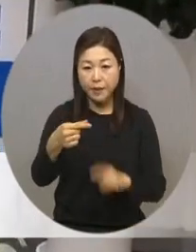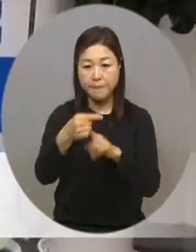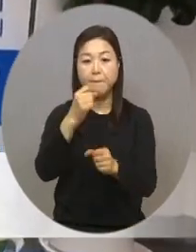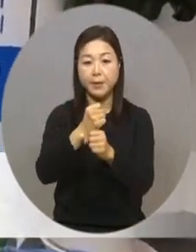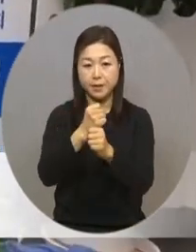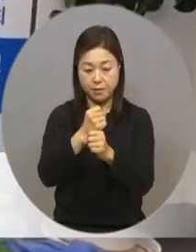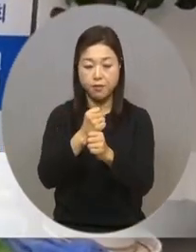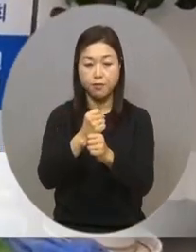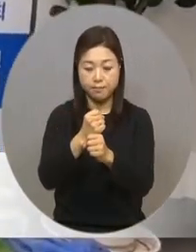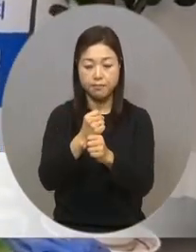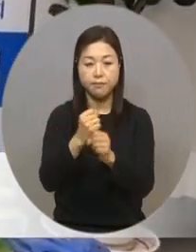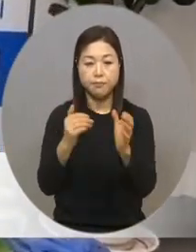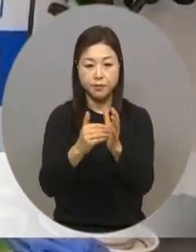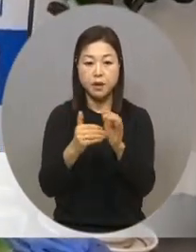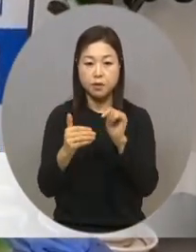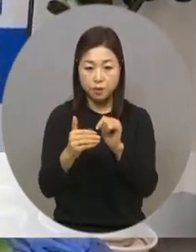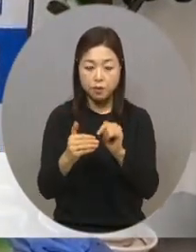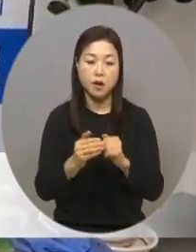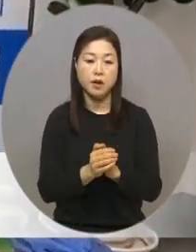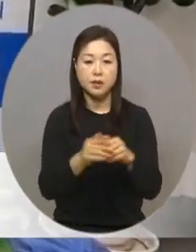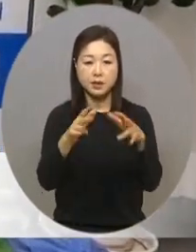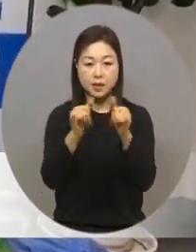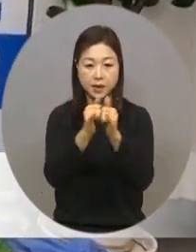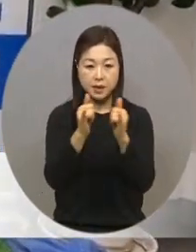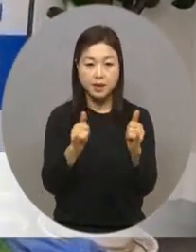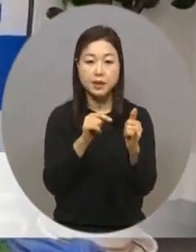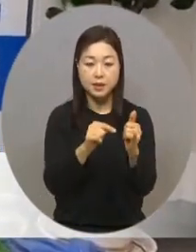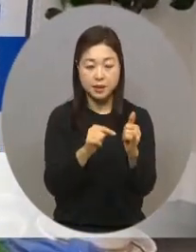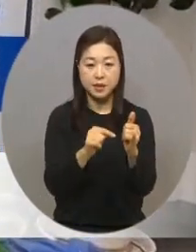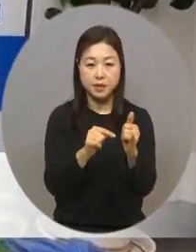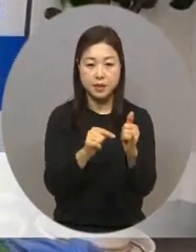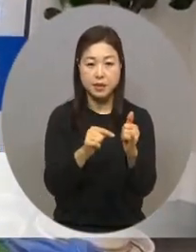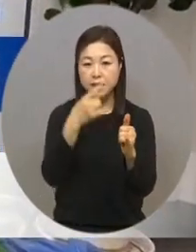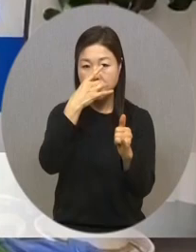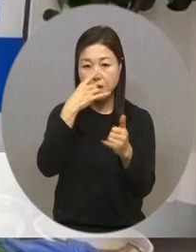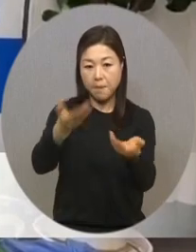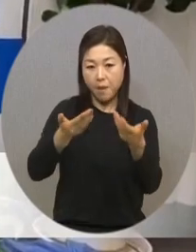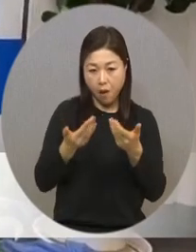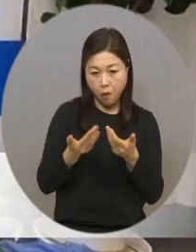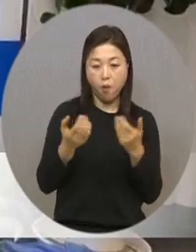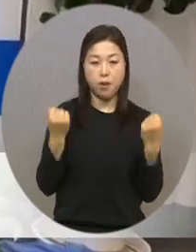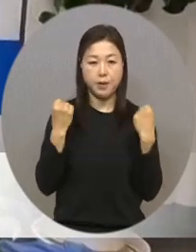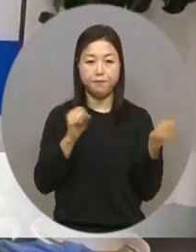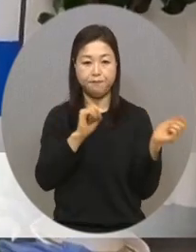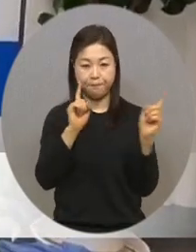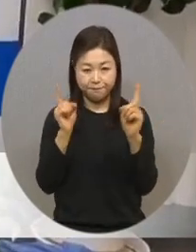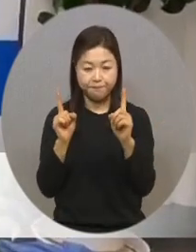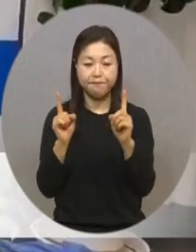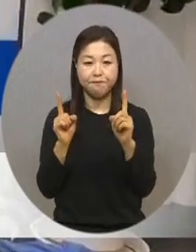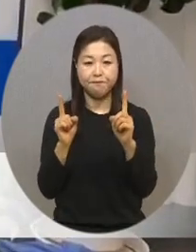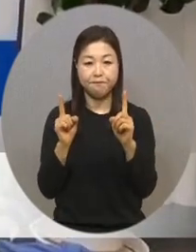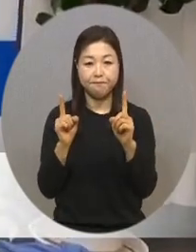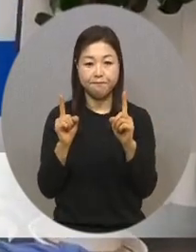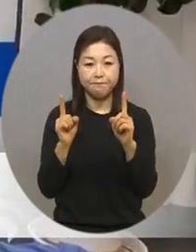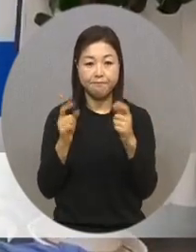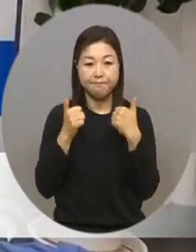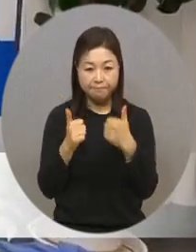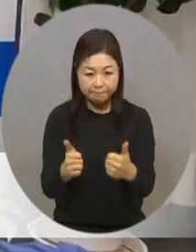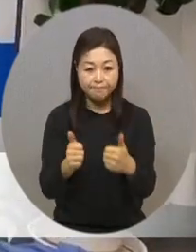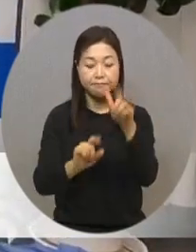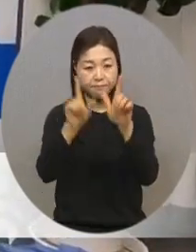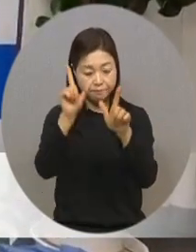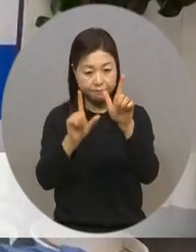만들어졌는데 이로 인해 우리 장애인 분들이 더 활력소가 되고 열심히